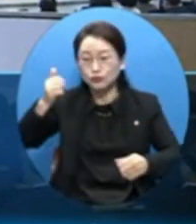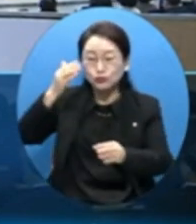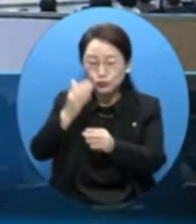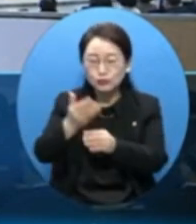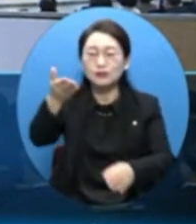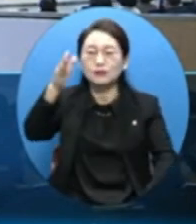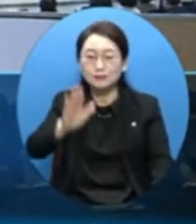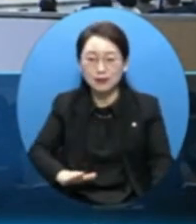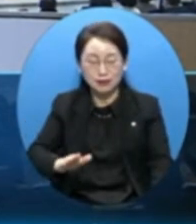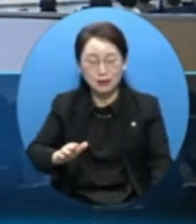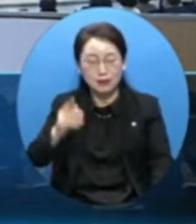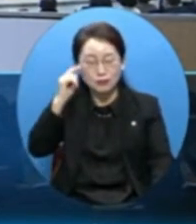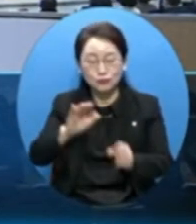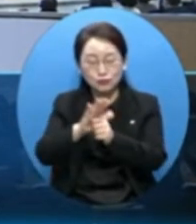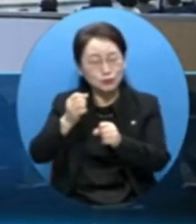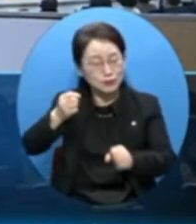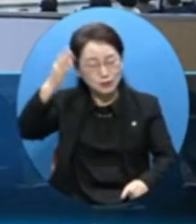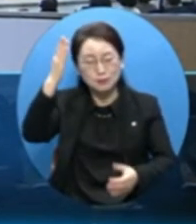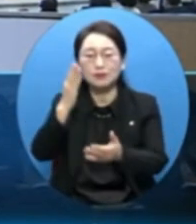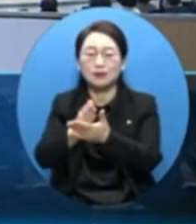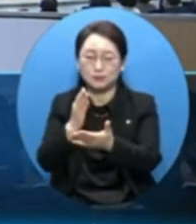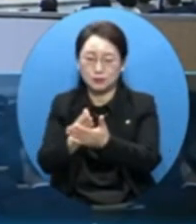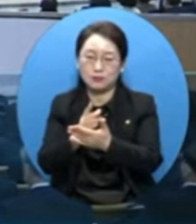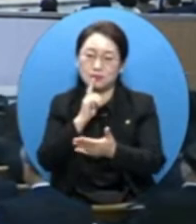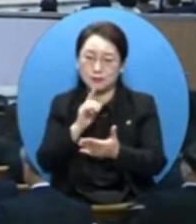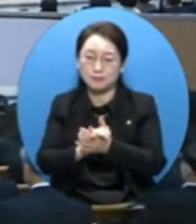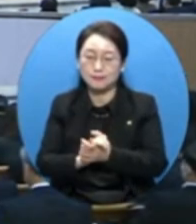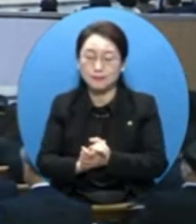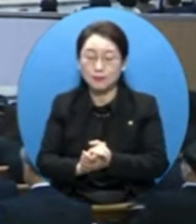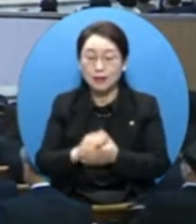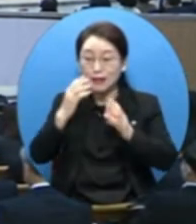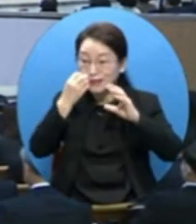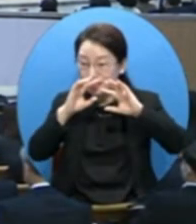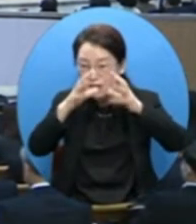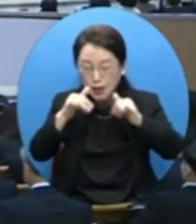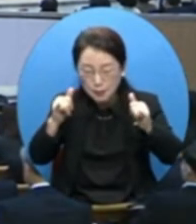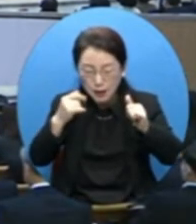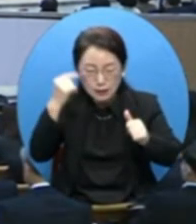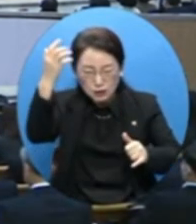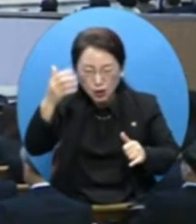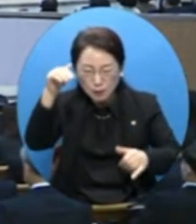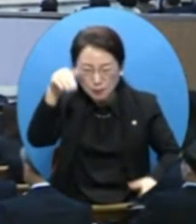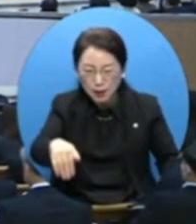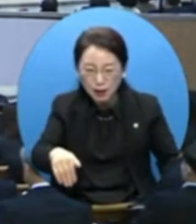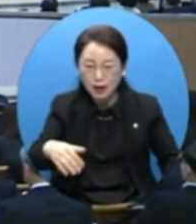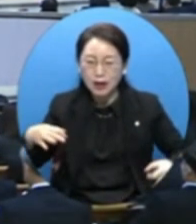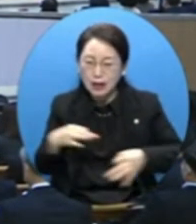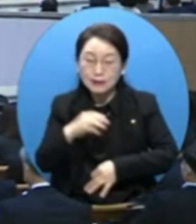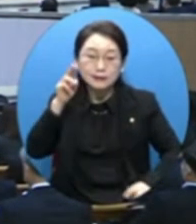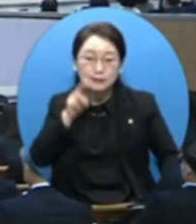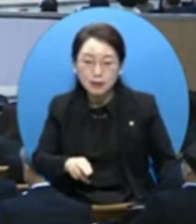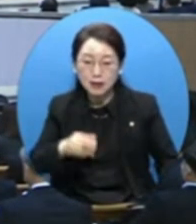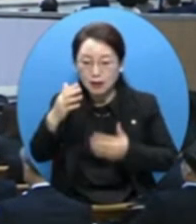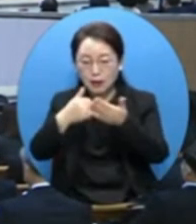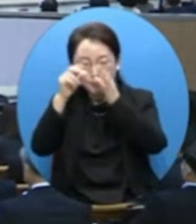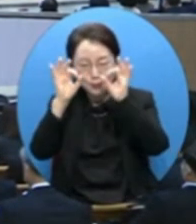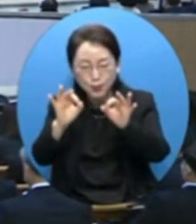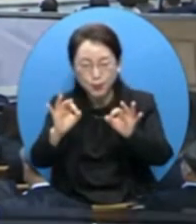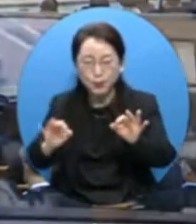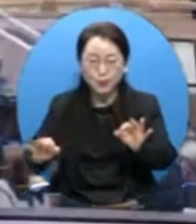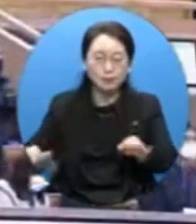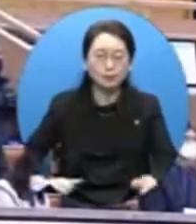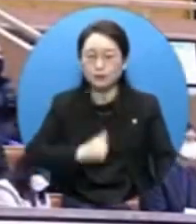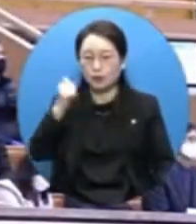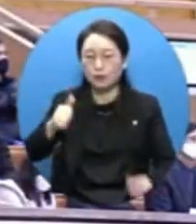잊지 마옵소서. 당시 이스라엘의 영적인 타락과 악인들의 불의로 말미암아 하나님께서 진노하셔서 그들을